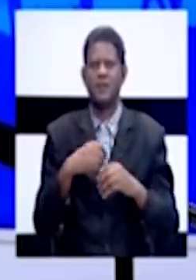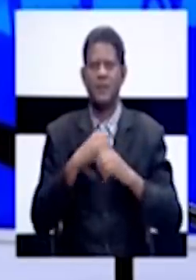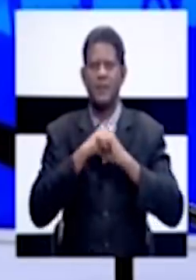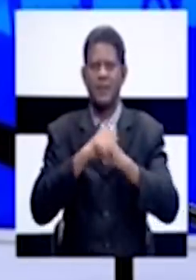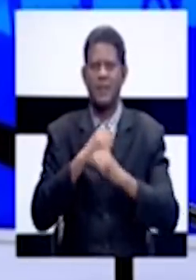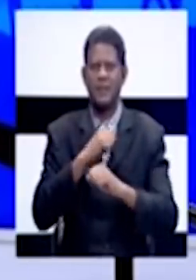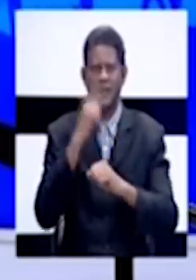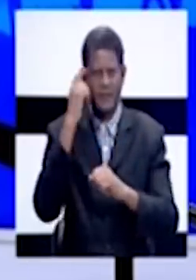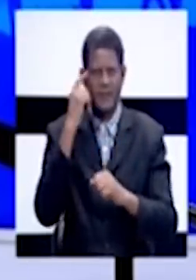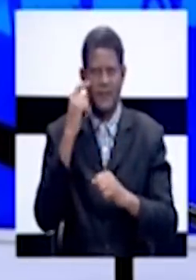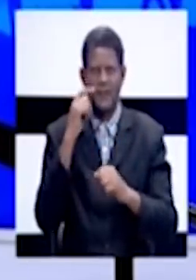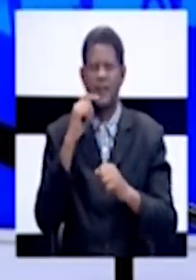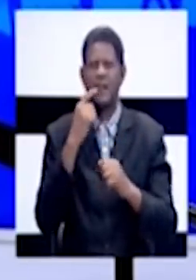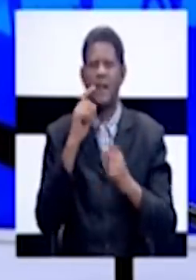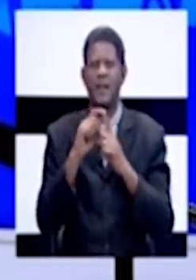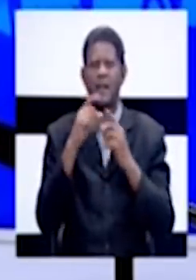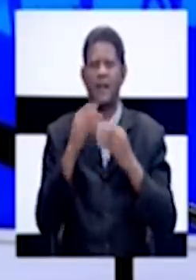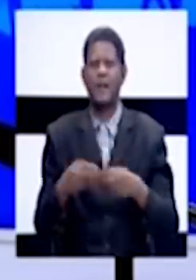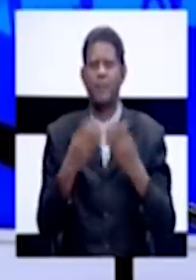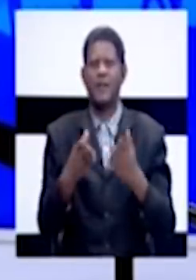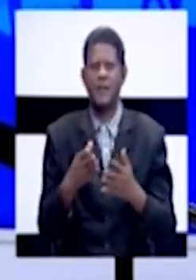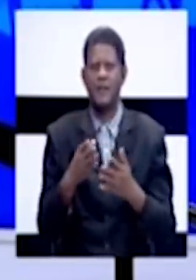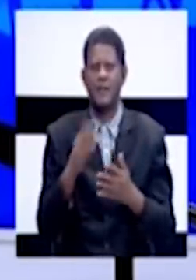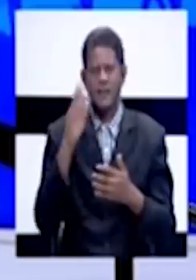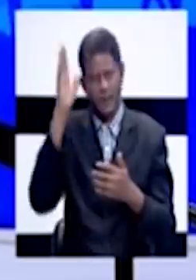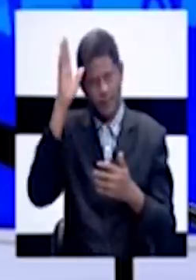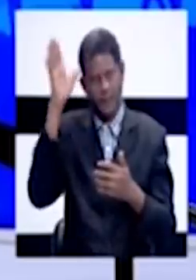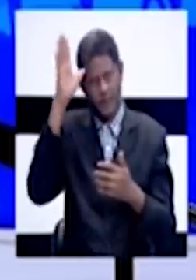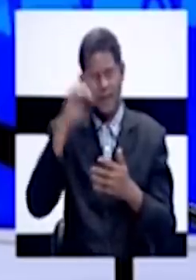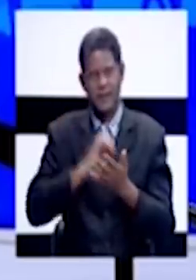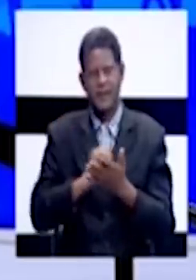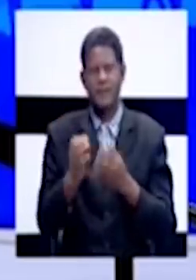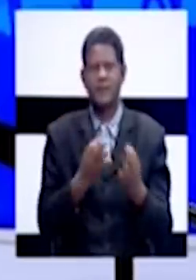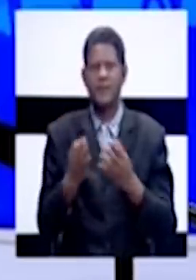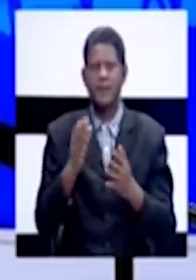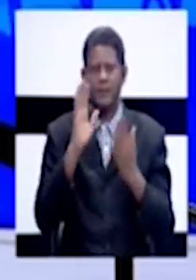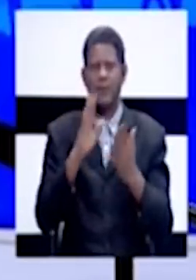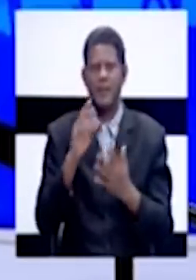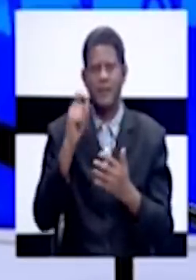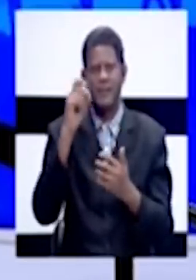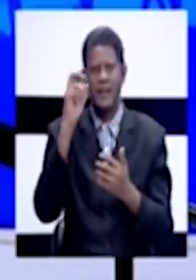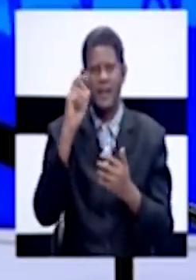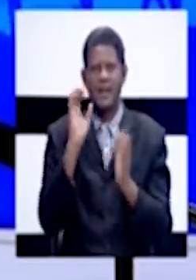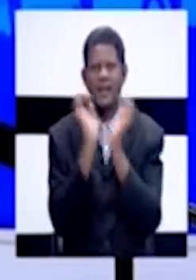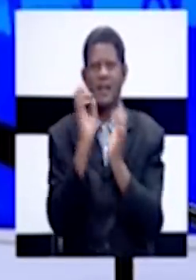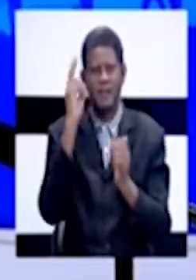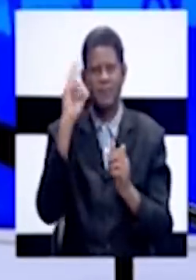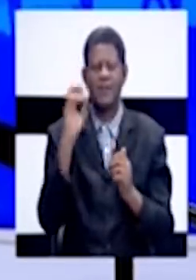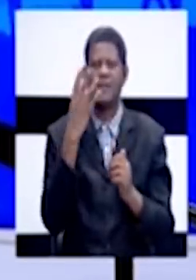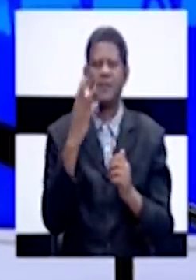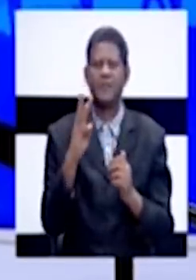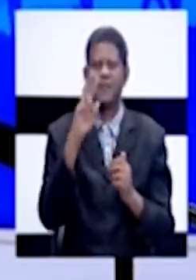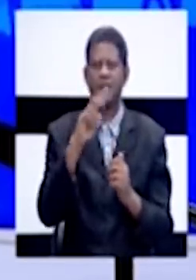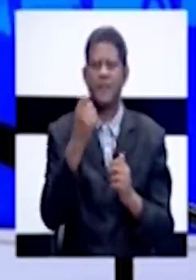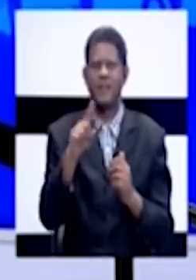قبرة قبرة صديق قليس أم جنبار عداقة حمسون بتماسالي سوسان حدن أسرت شعاتة إسران شعاتة أسرت